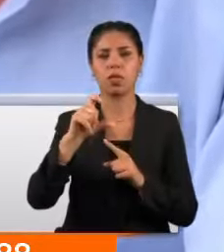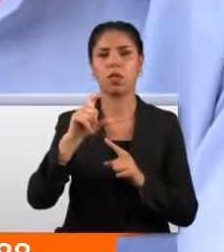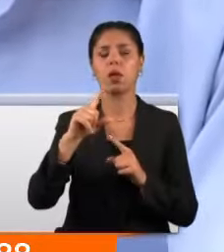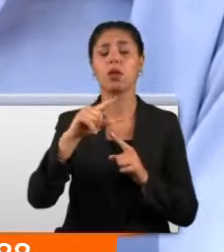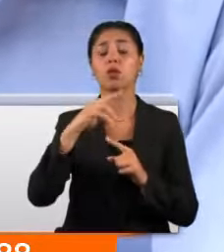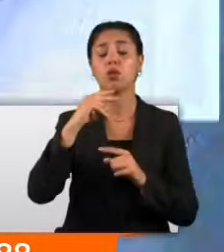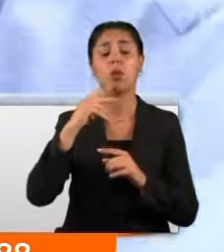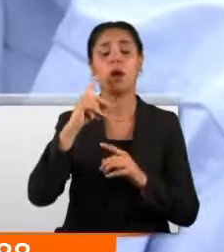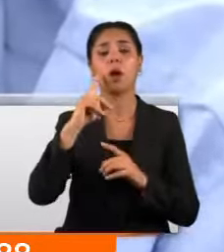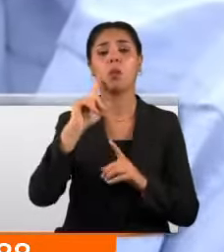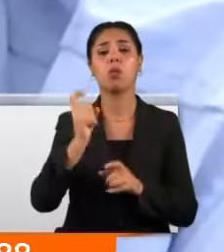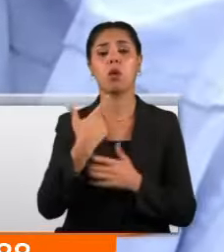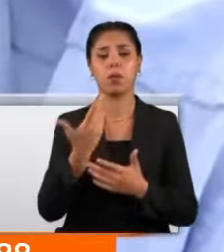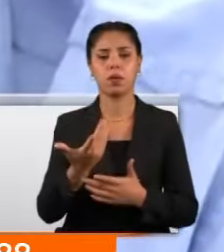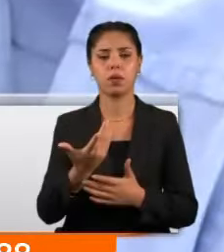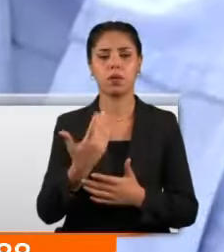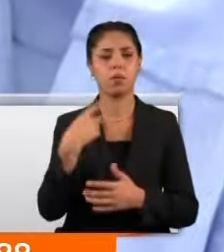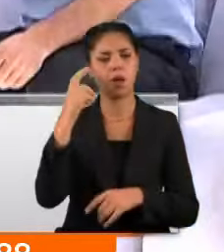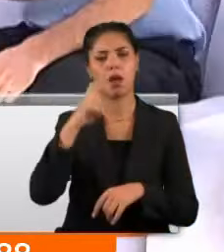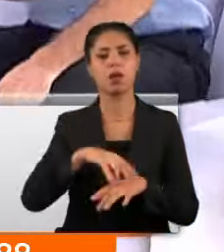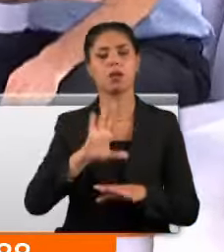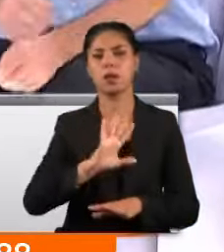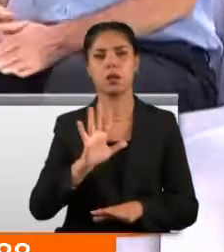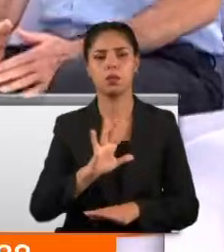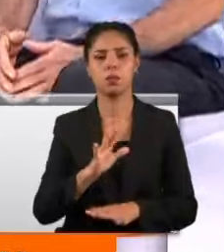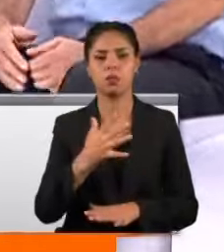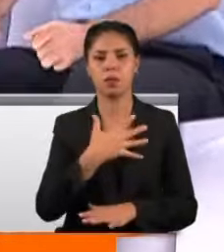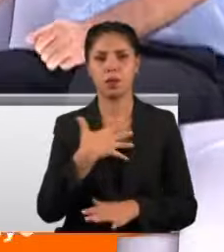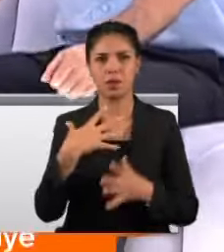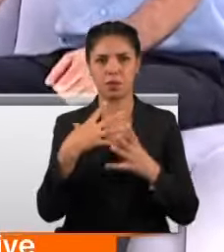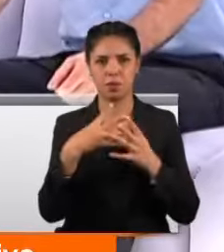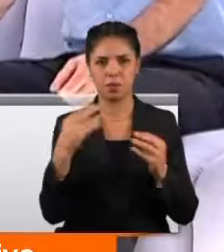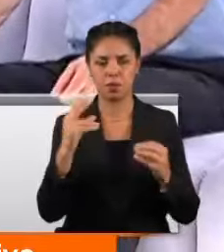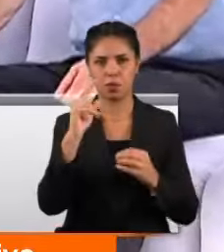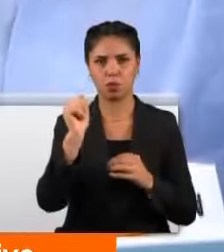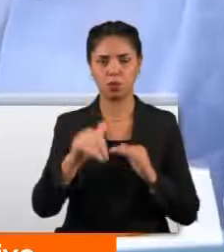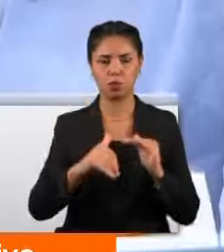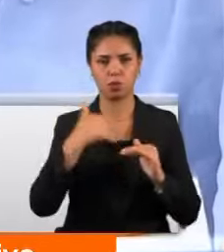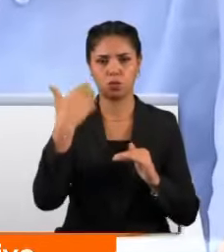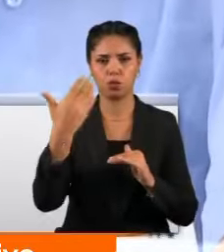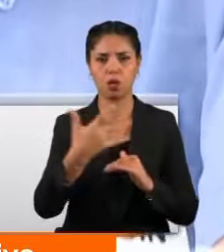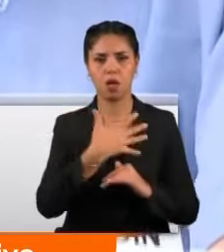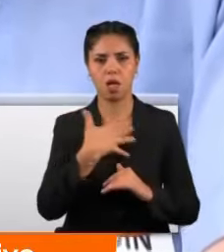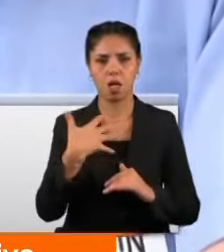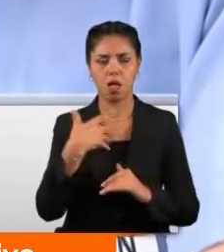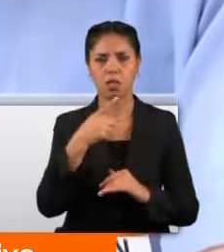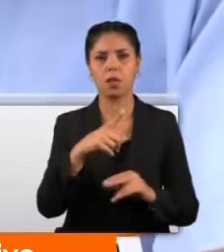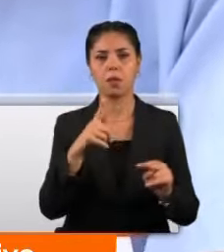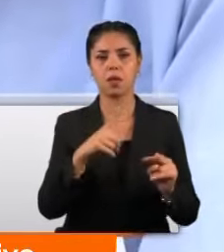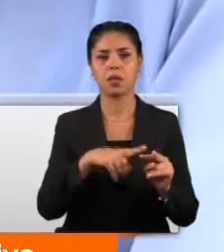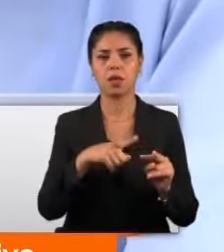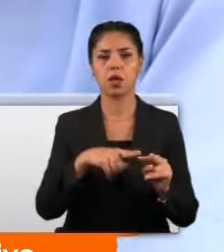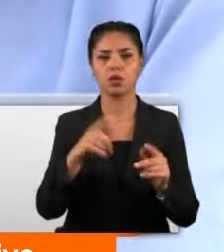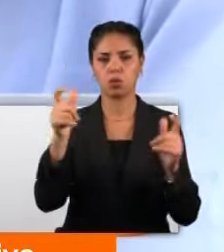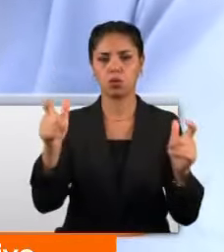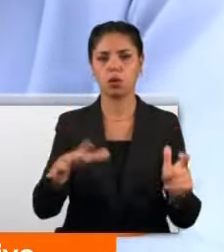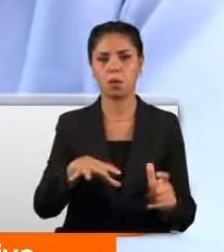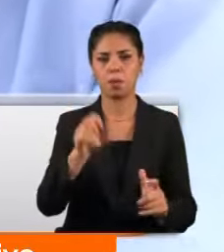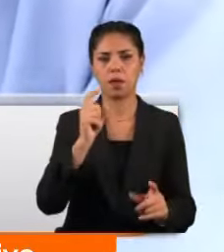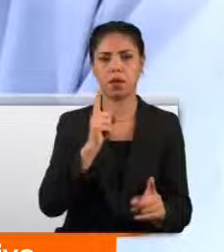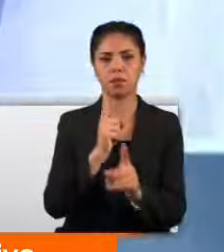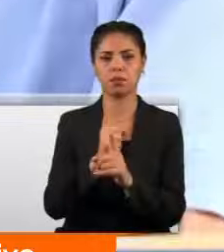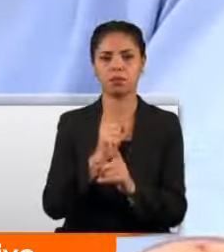karım gördü diye anlatıyordu. Ben hatırlamıyorum böyle bir ifade verdiğini. Annem kaybolduktan 3 gün sonra annemle Nasrullah Meydanı'nda karşılaştık.